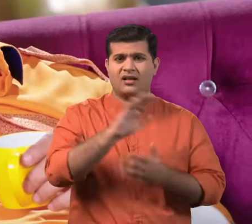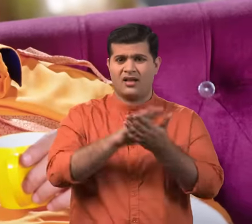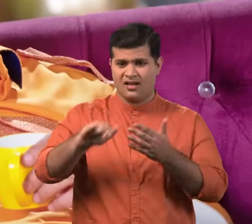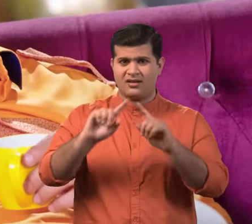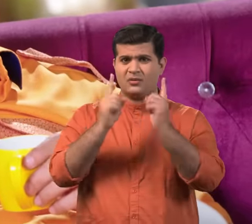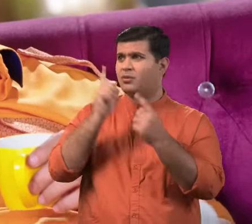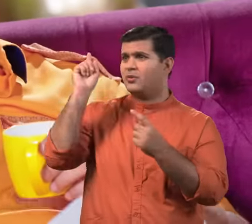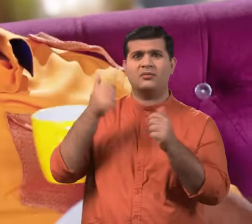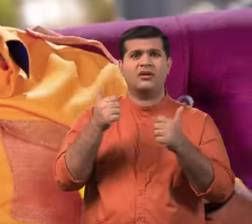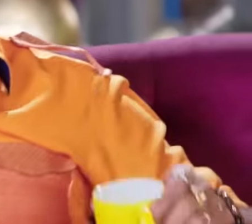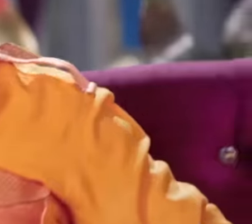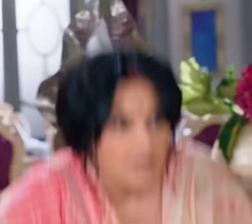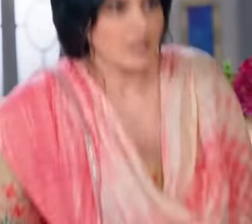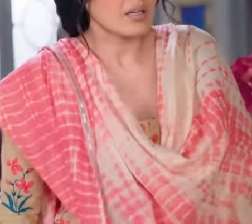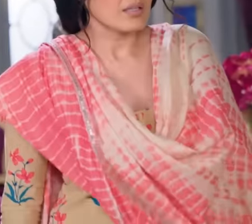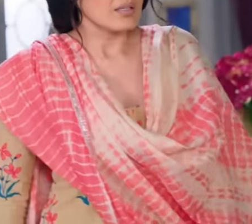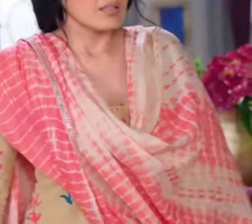हीर कमरे में नहीं है?